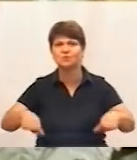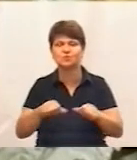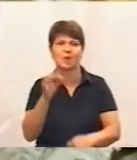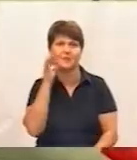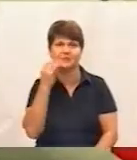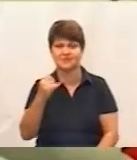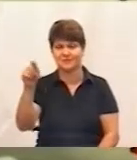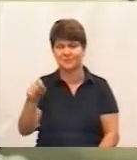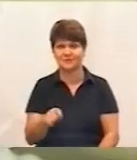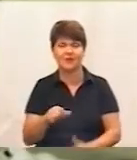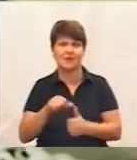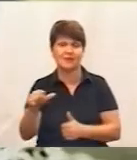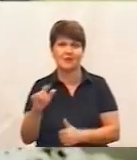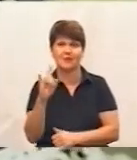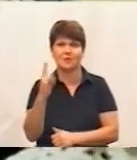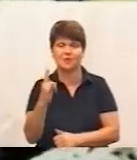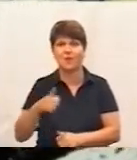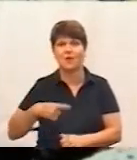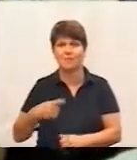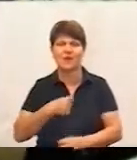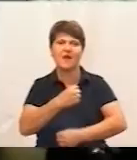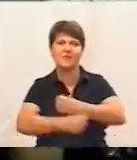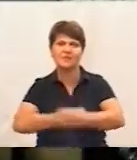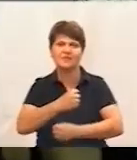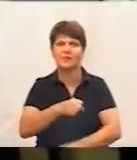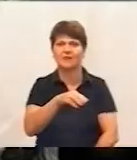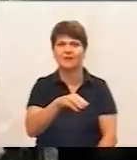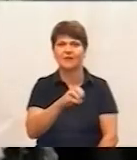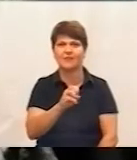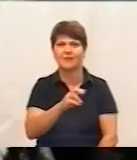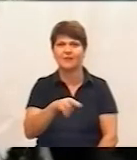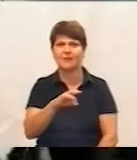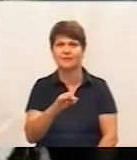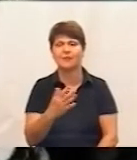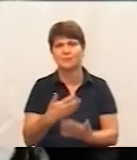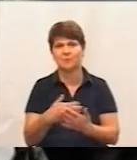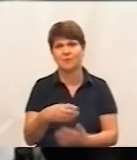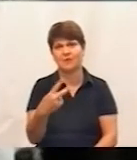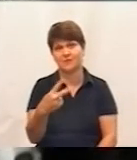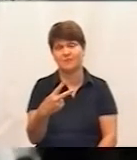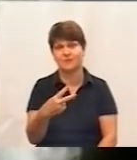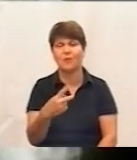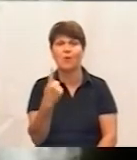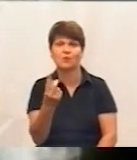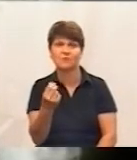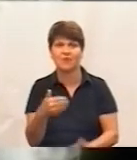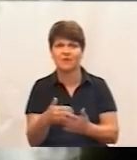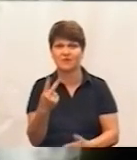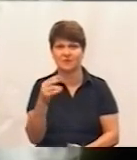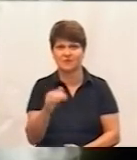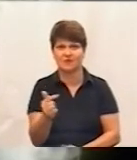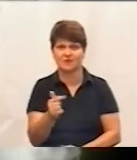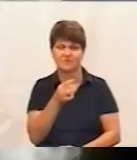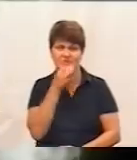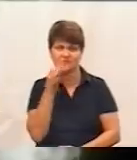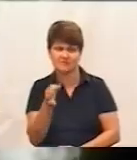сюди приїхала. Крім ляльок, майстриня створює і ведмедиків теді. Таких має близько 20. Вартість одного – від 2000 гривень,